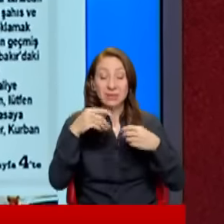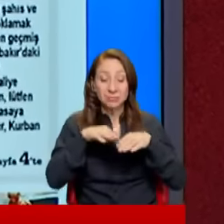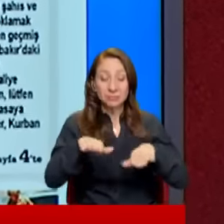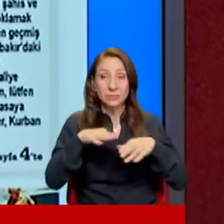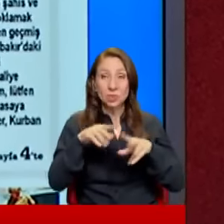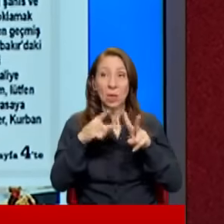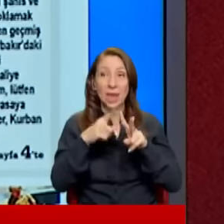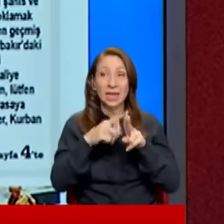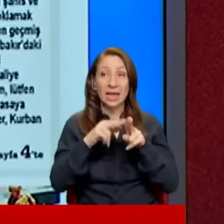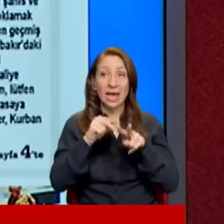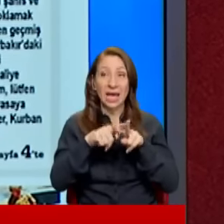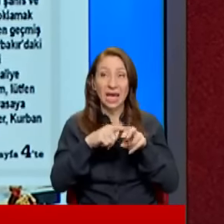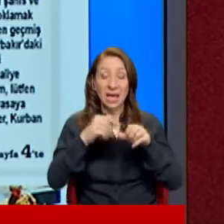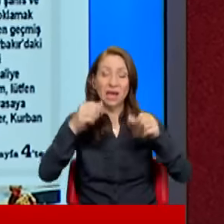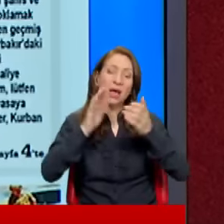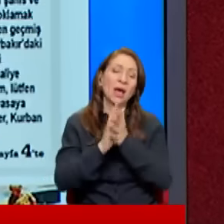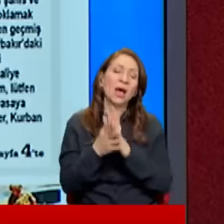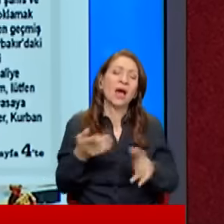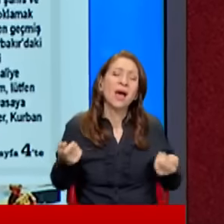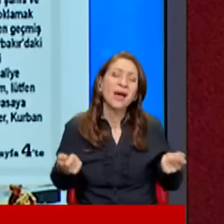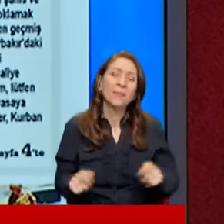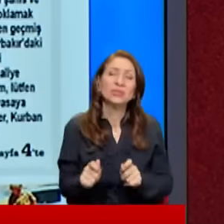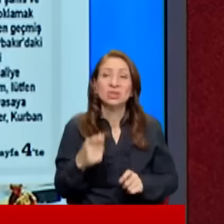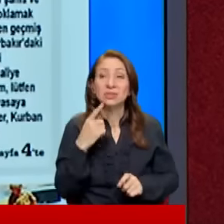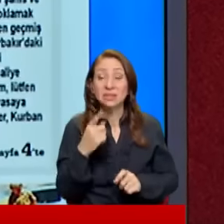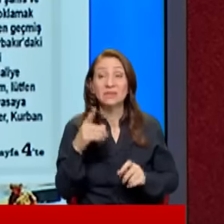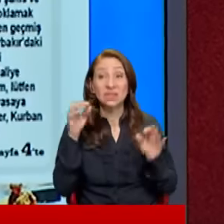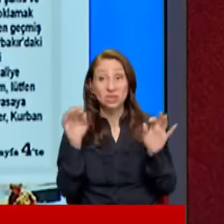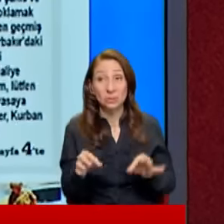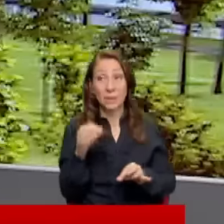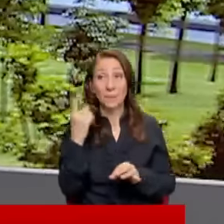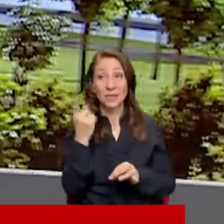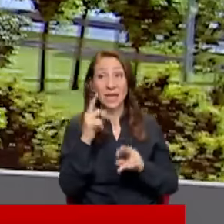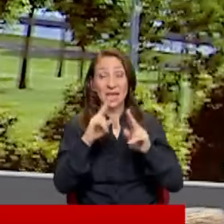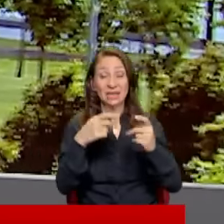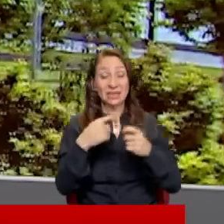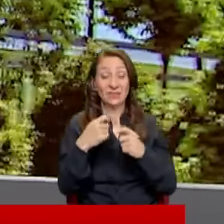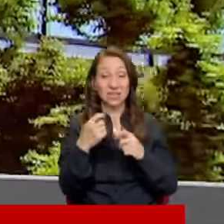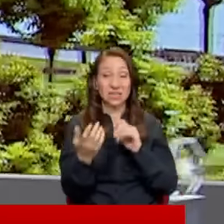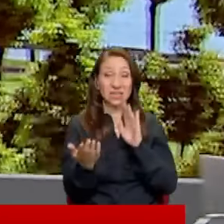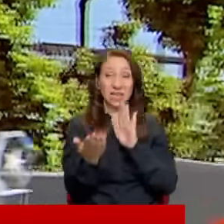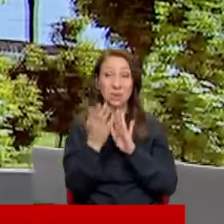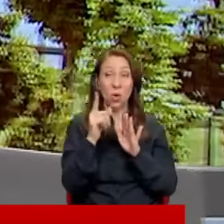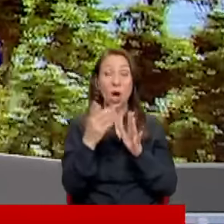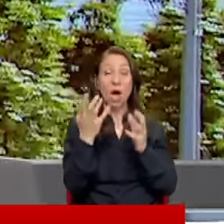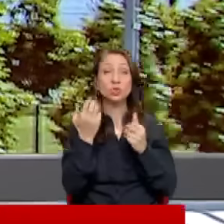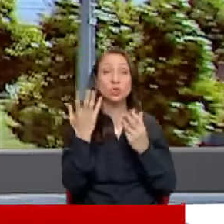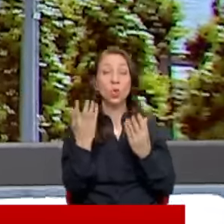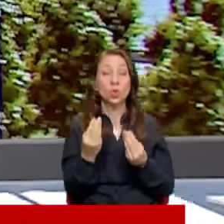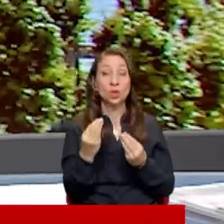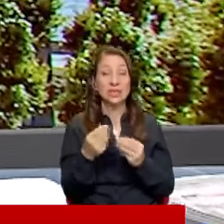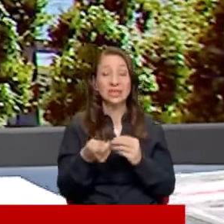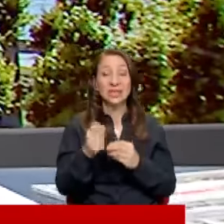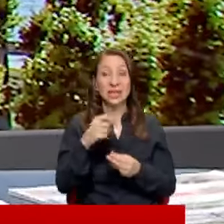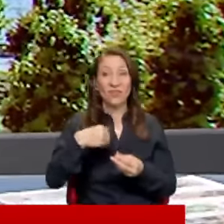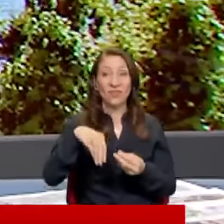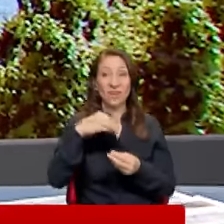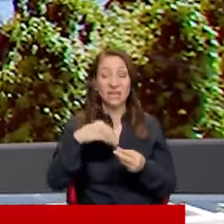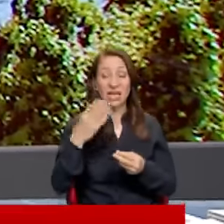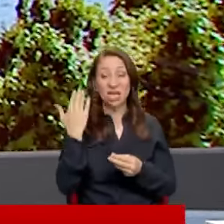Nurettin Kaya kepenk indireceğiz dedi Ve şimdi bir de esnafı karşısında o almış oldukları kredilerin